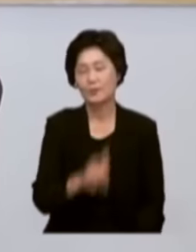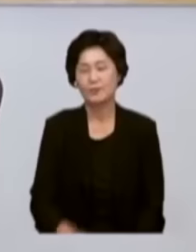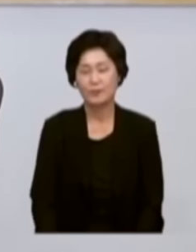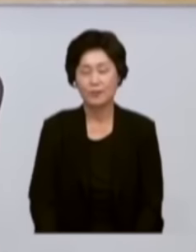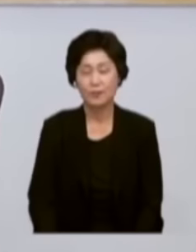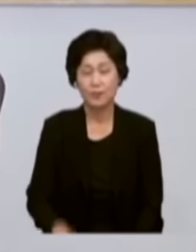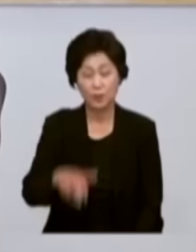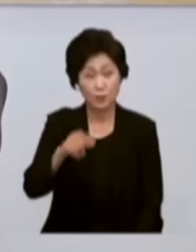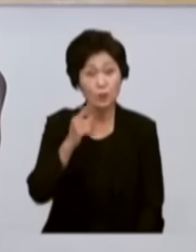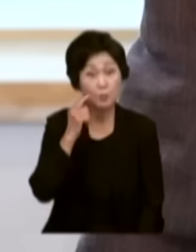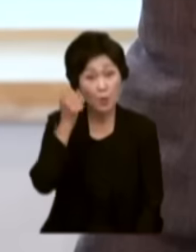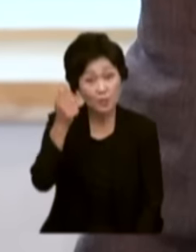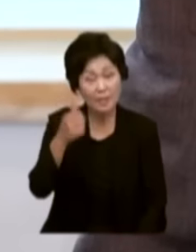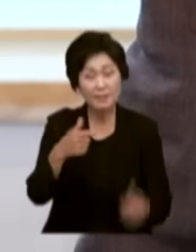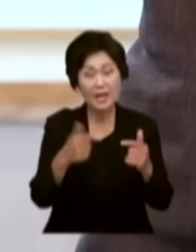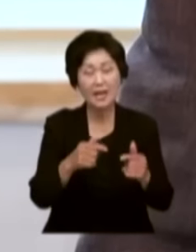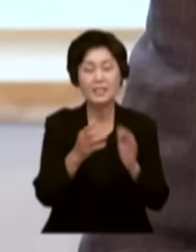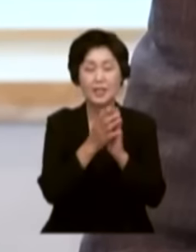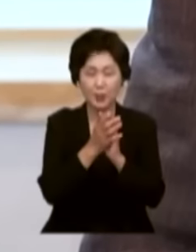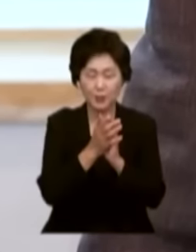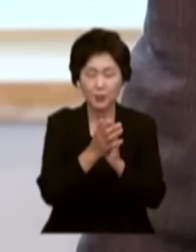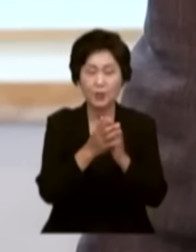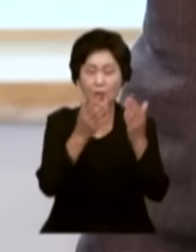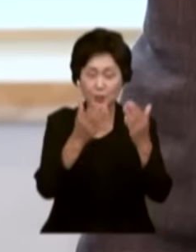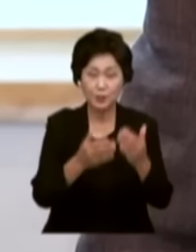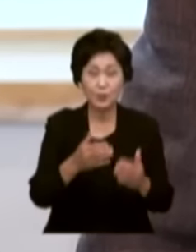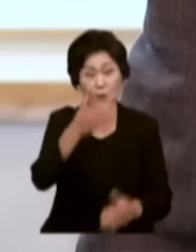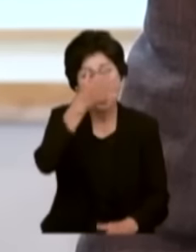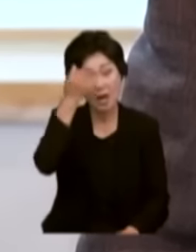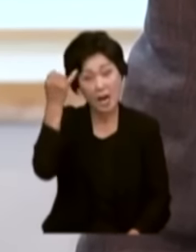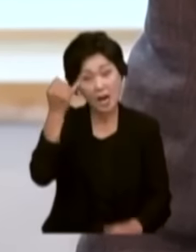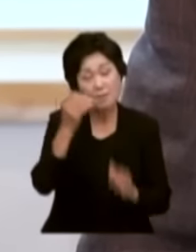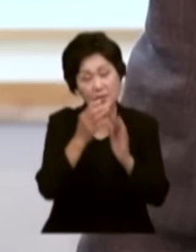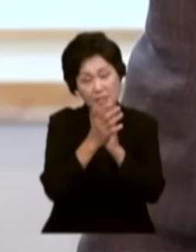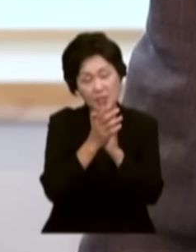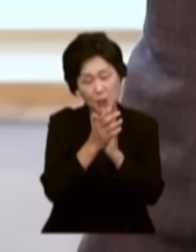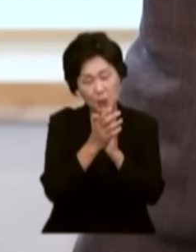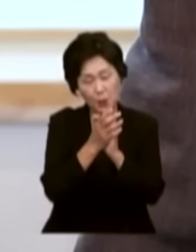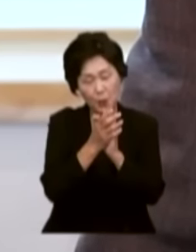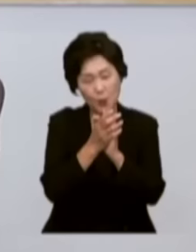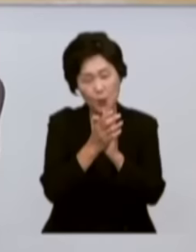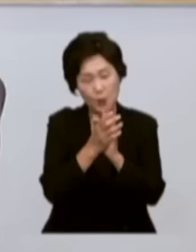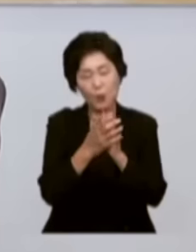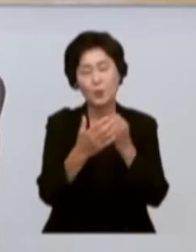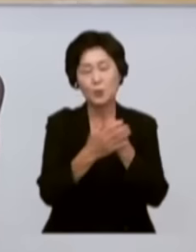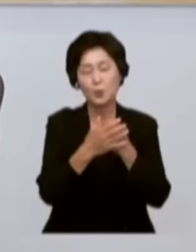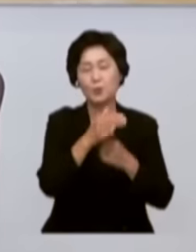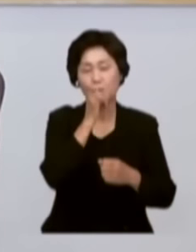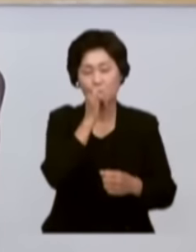그렇게 기도해 주시고 주의 정말 또 할머니의 기도가 또 땅에 떨어지지 않으셨을 텐데